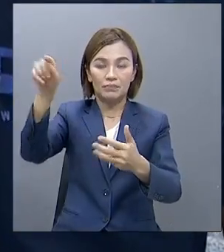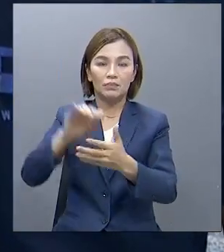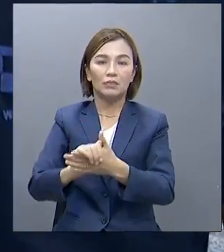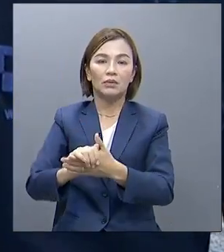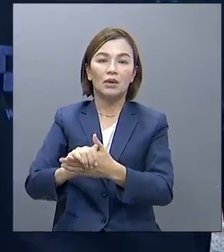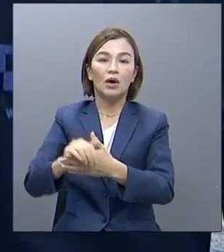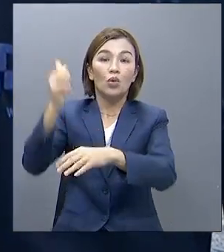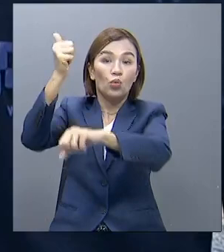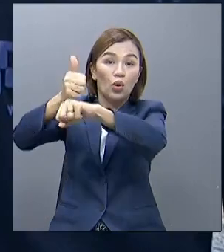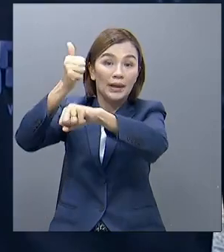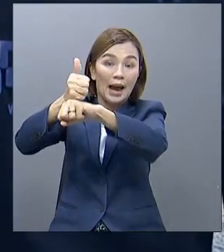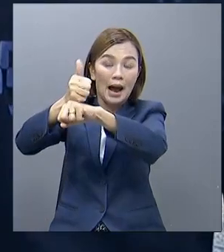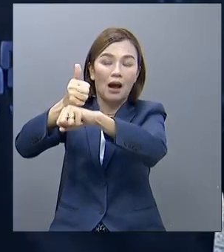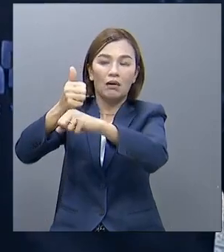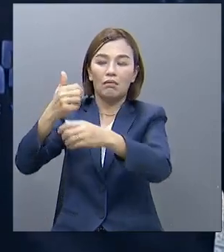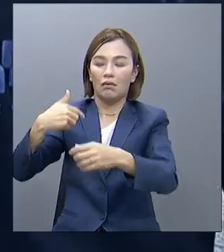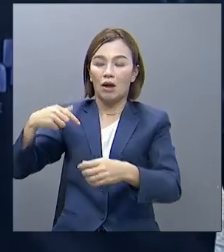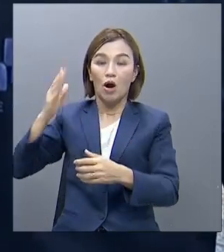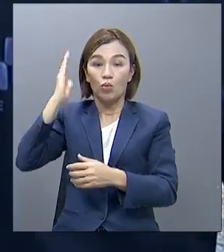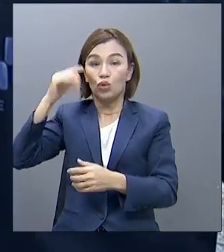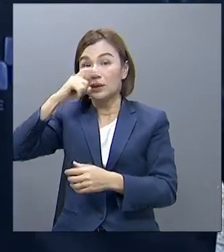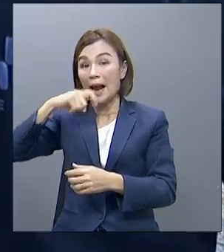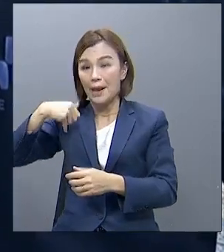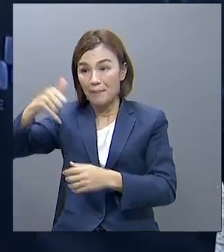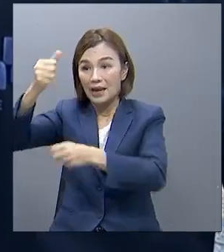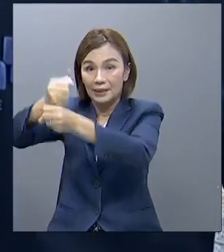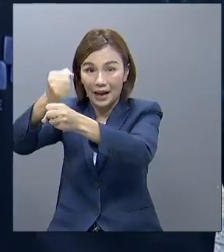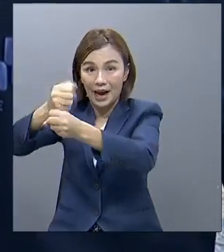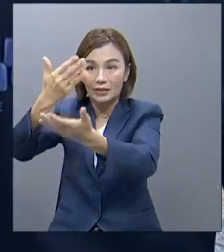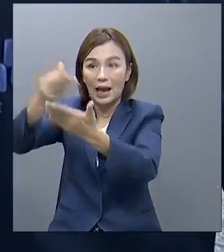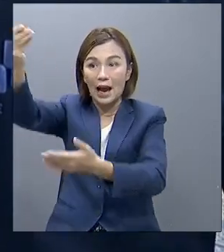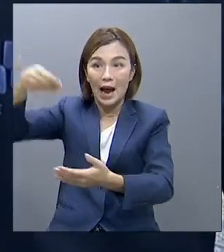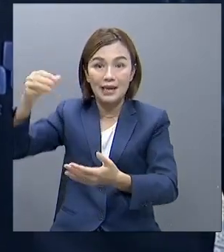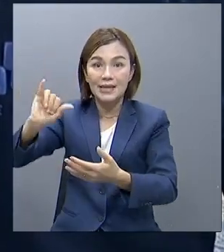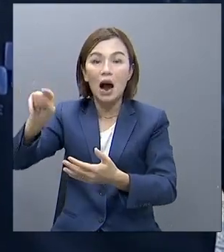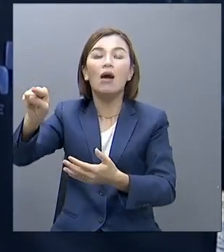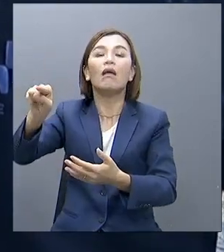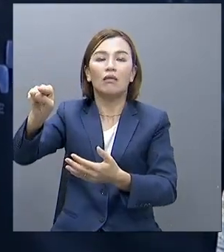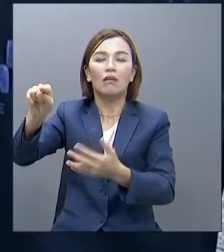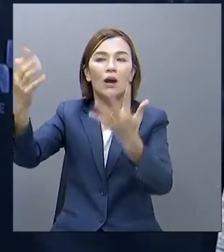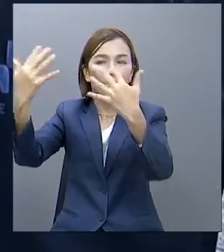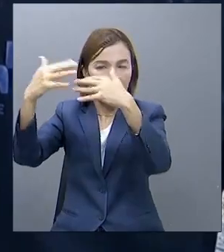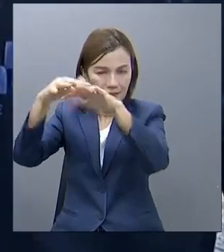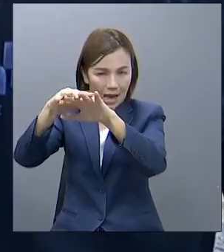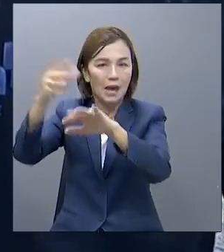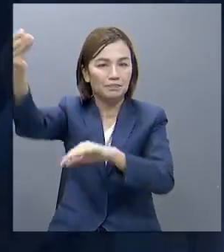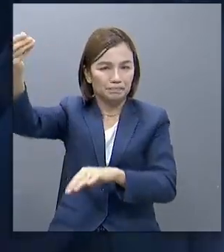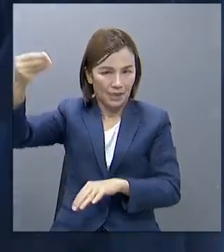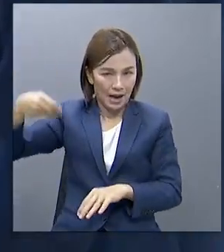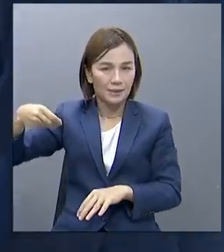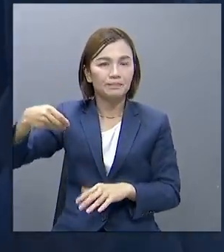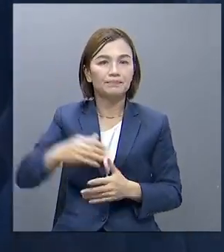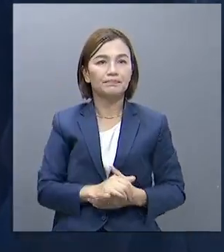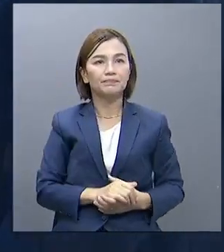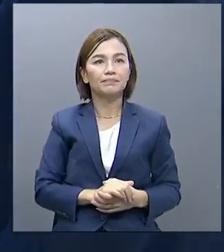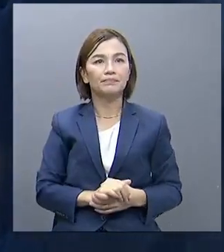เรื่องของค่าจ้างนะครับหรือสิทธิประโยชน์ในด้านการทำงานที่ยังค้างจ่ายให้กับคุณโชคชัยอยู่เนี่ยนะครับ